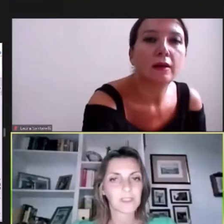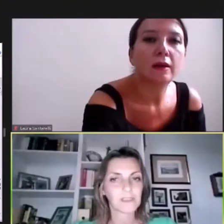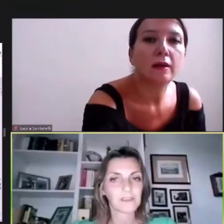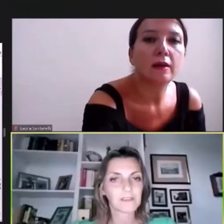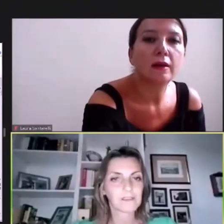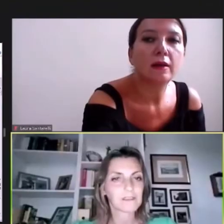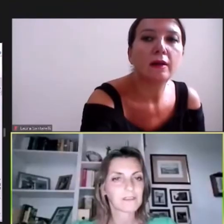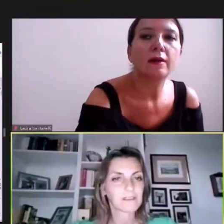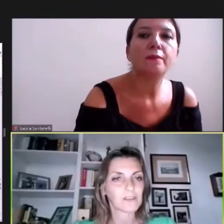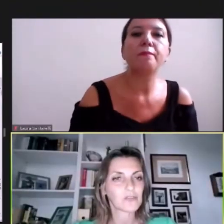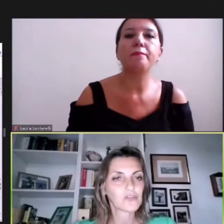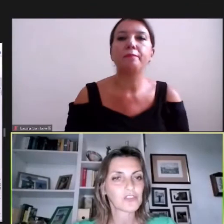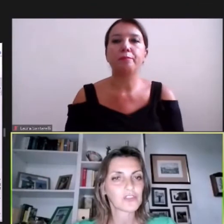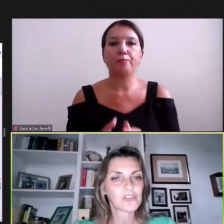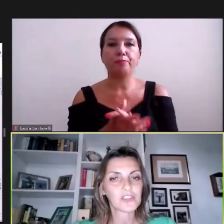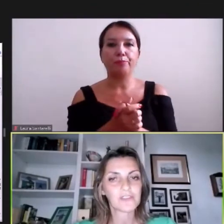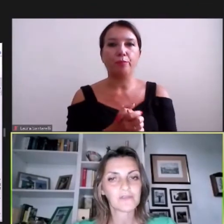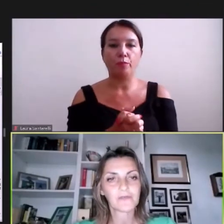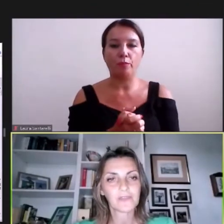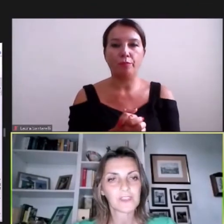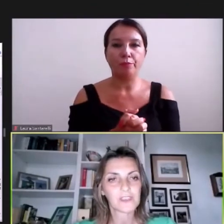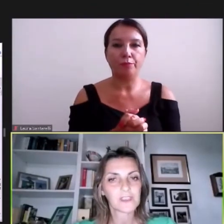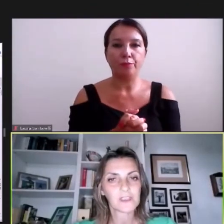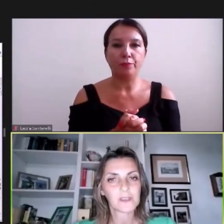sperando che di riuscirci.